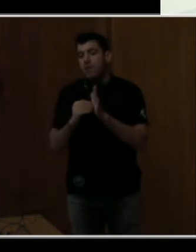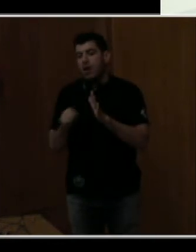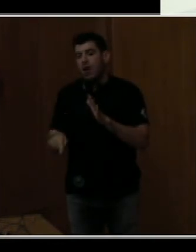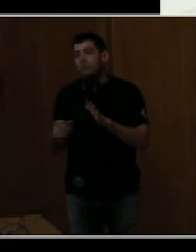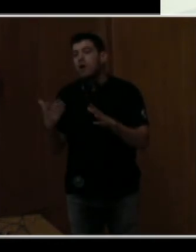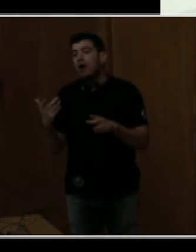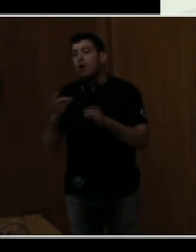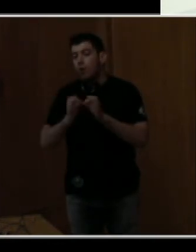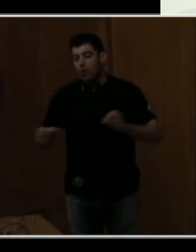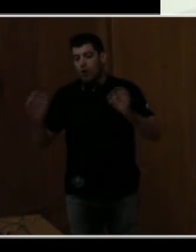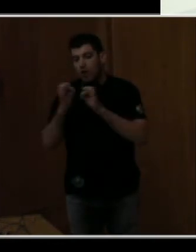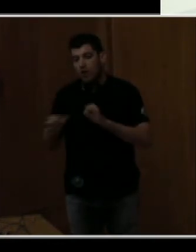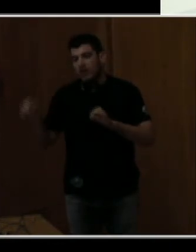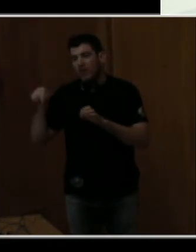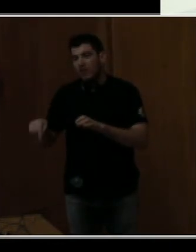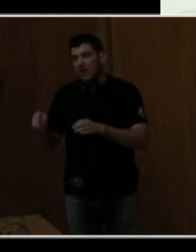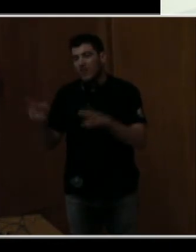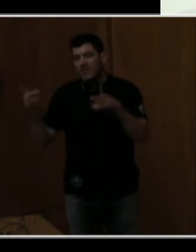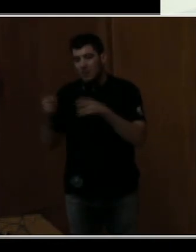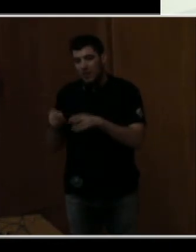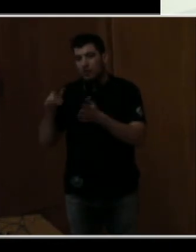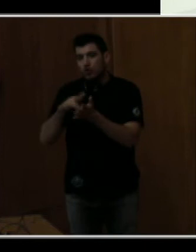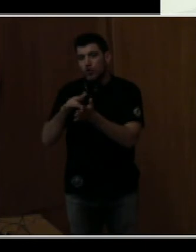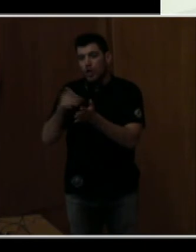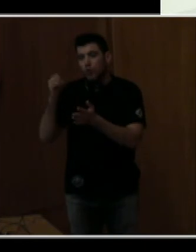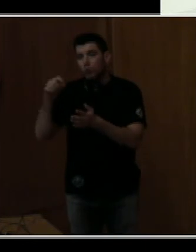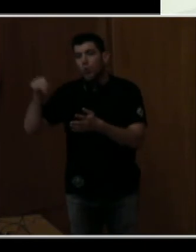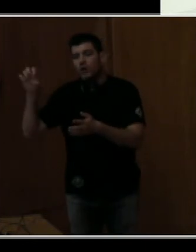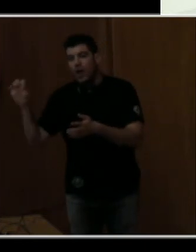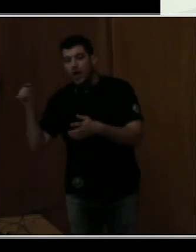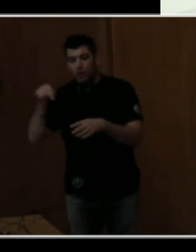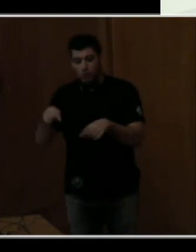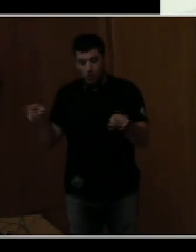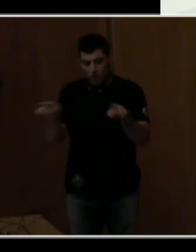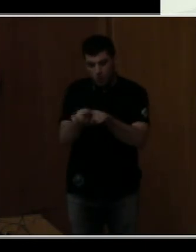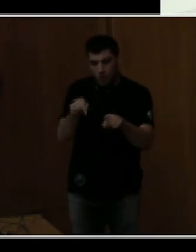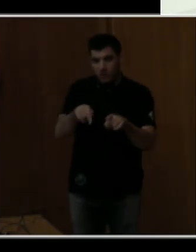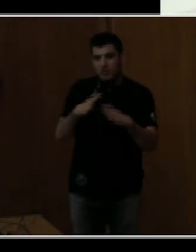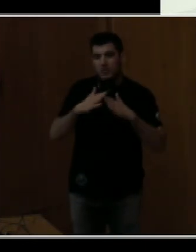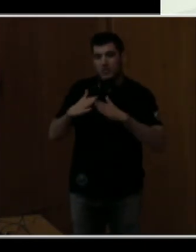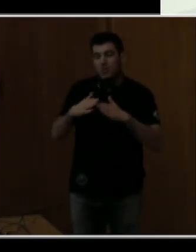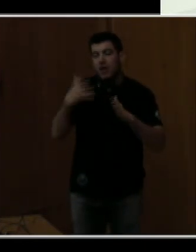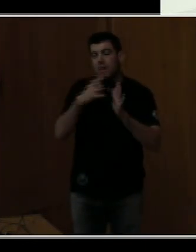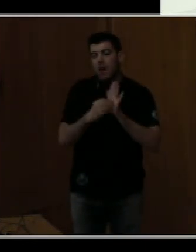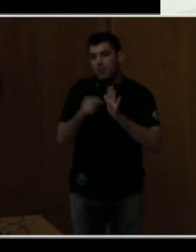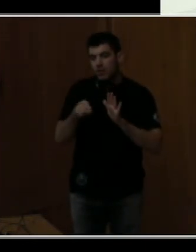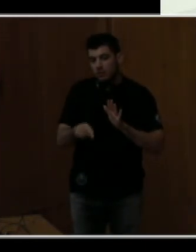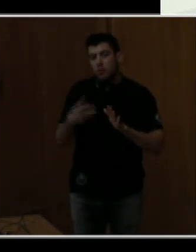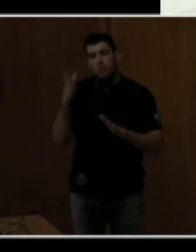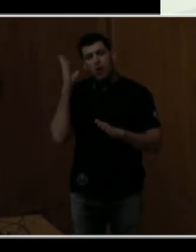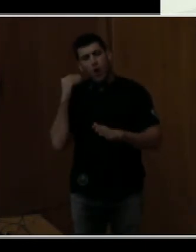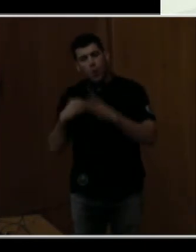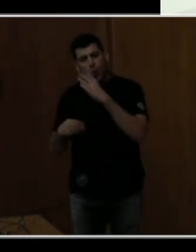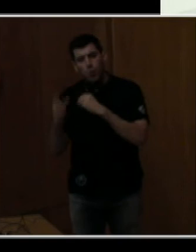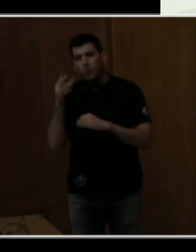ΟΤΕ, σιγά σιγά αυτές να μετακινηθούν προς τα σπίτια μας. Οπότε μπορεί να ακούσετε σαν λέξεις τις